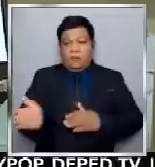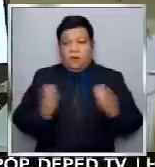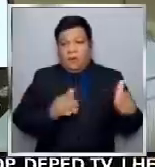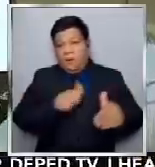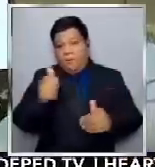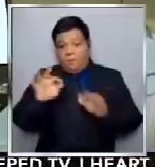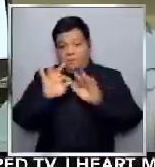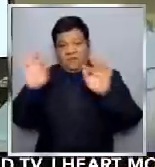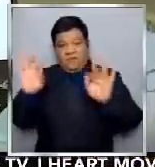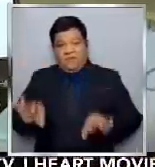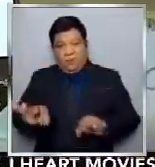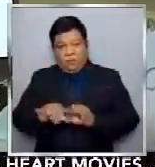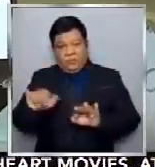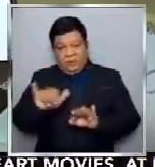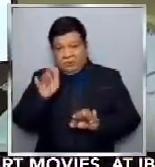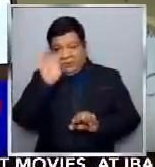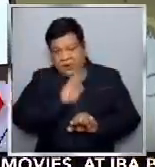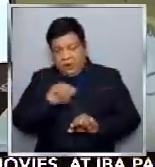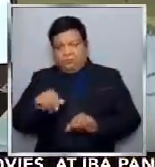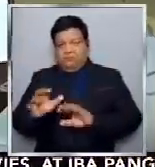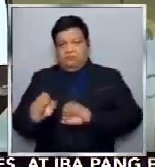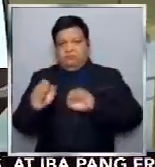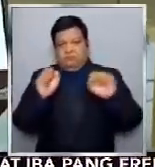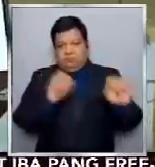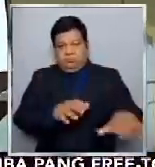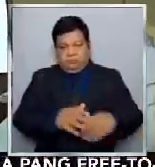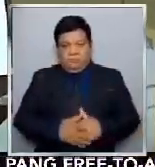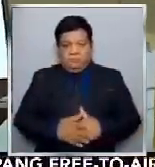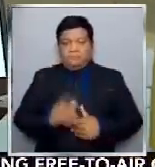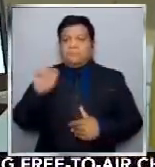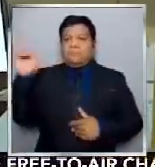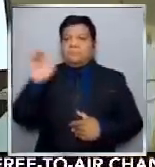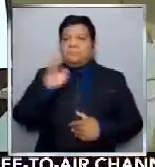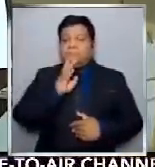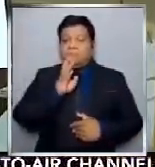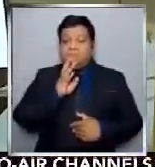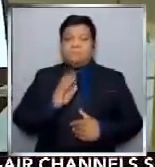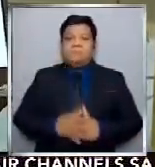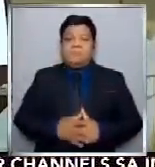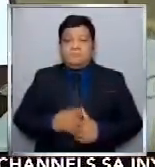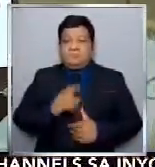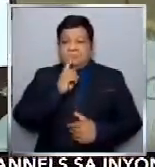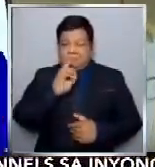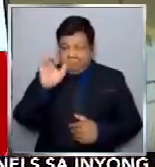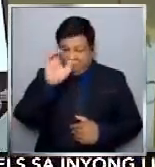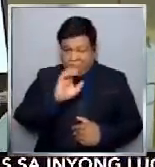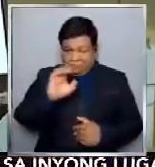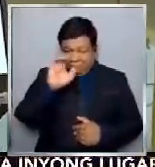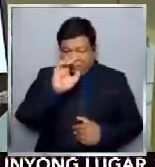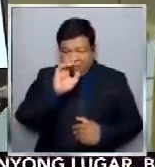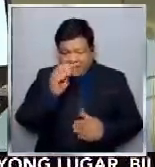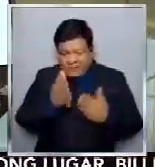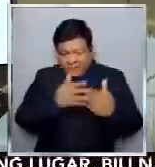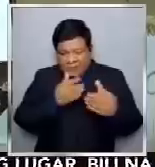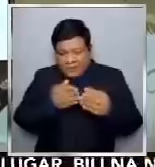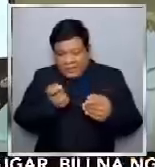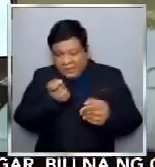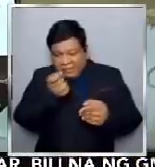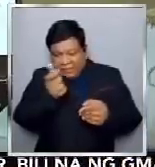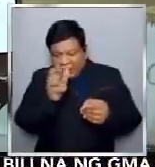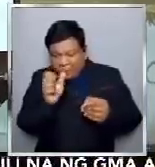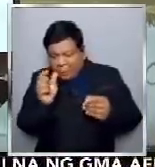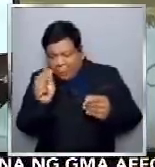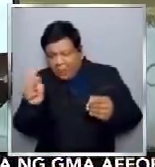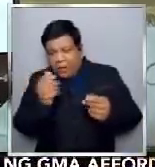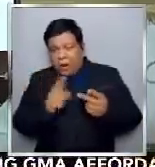depekto. Talaga pong hinagilap nila lahat yung kaliit-liitan na smudge. Maling kulay,